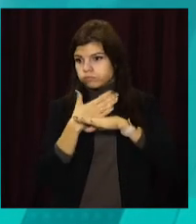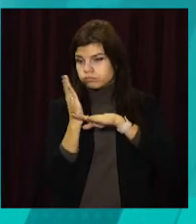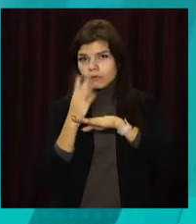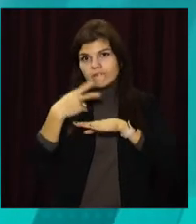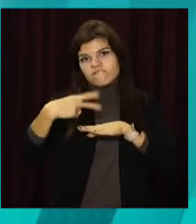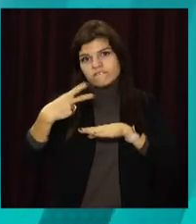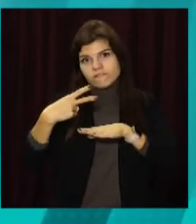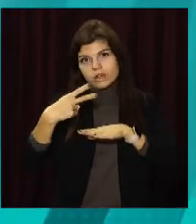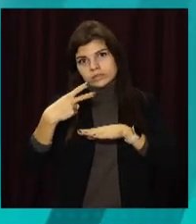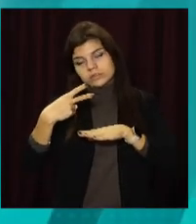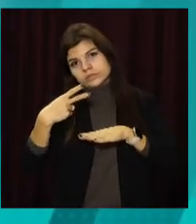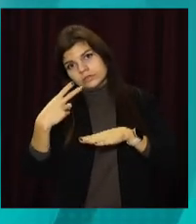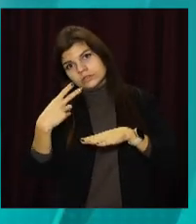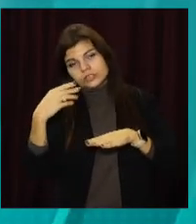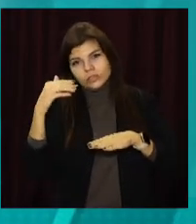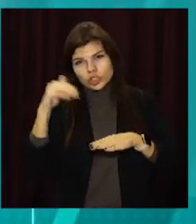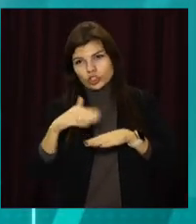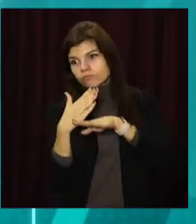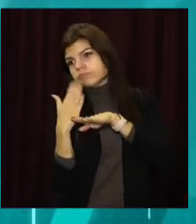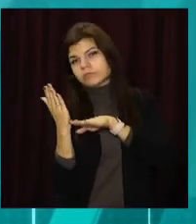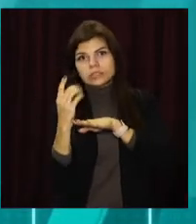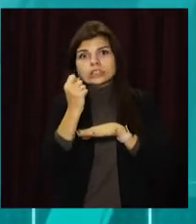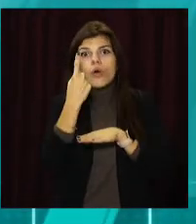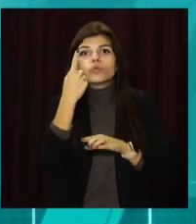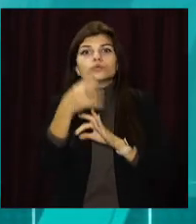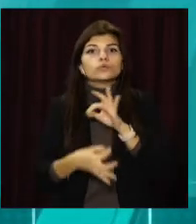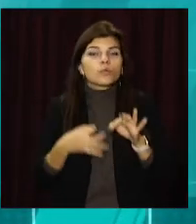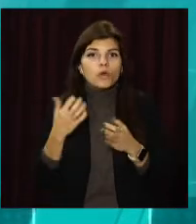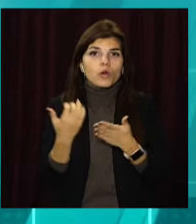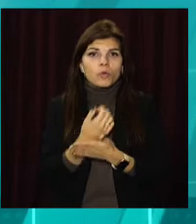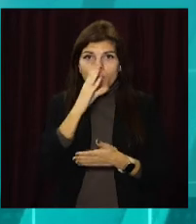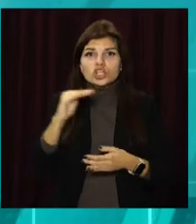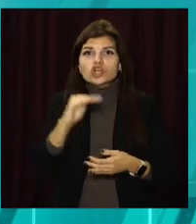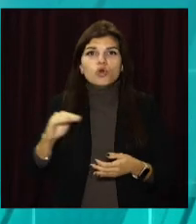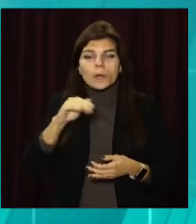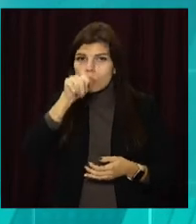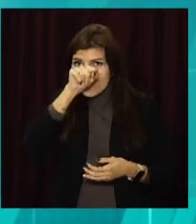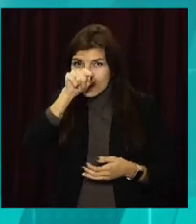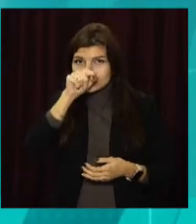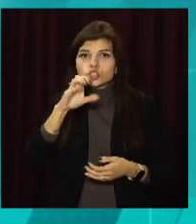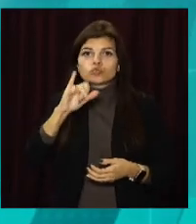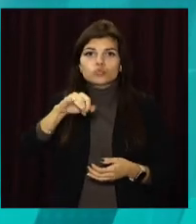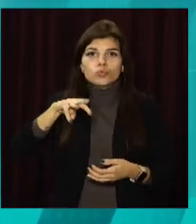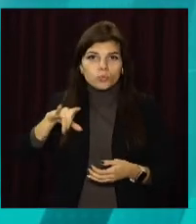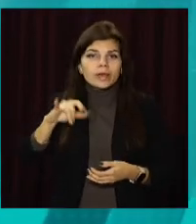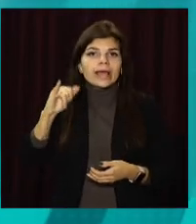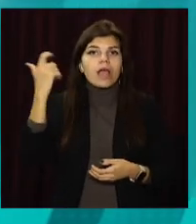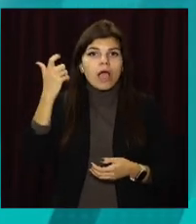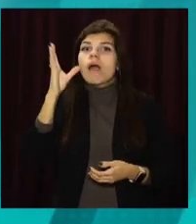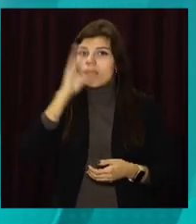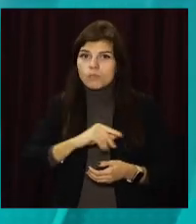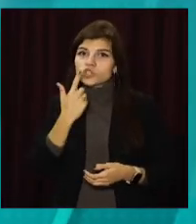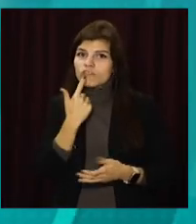20,5 тисяч. Список червоної карантинної зони можуть поповнити Житомирщина, Луганщина, Сумщина та